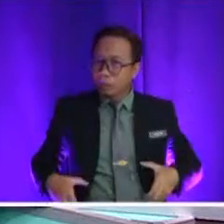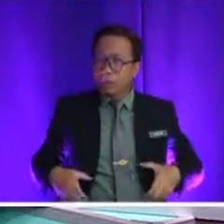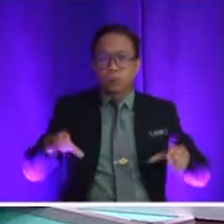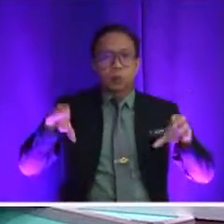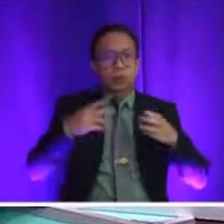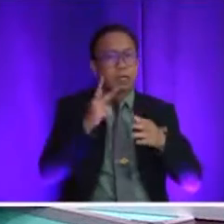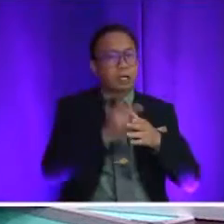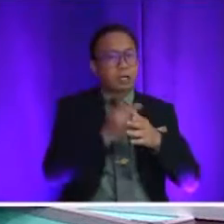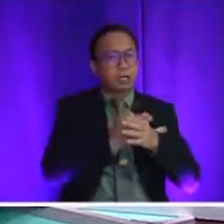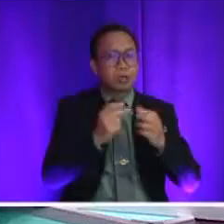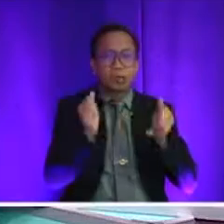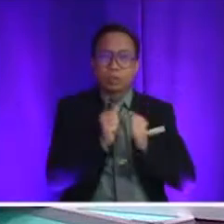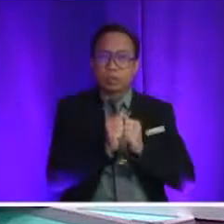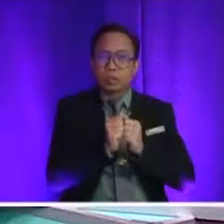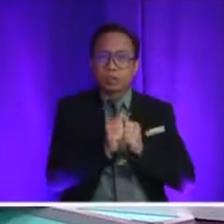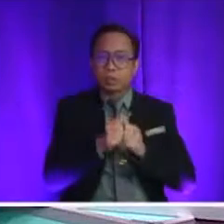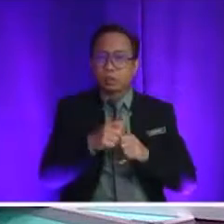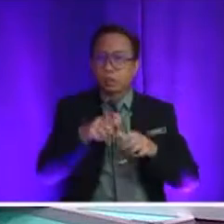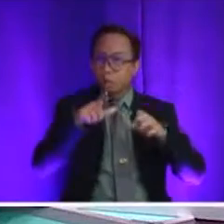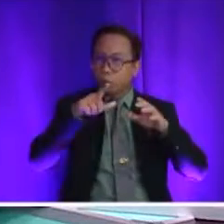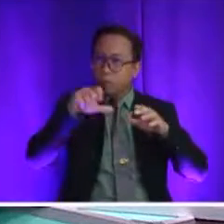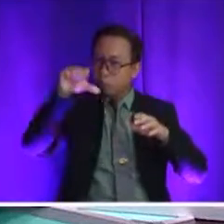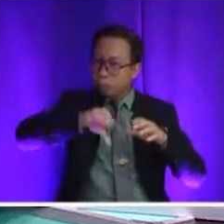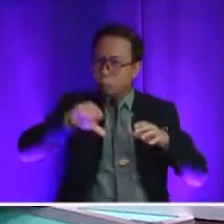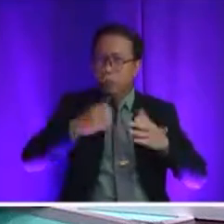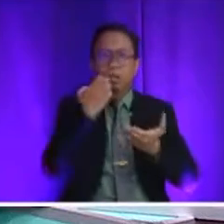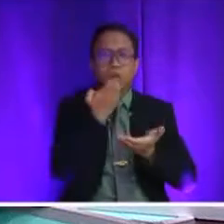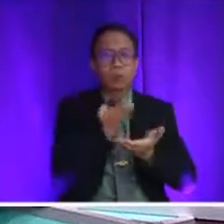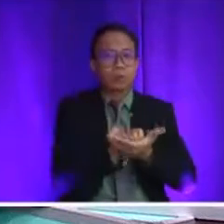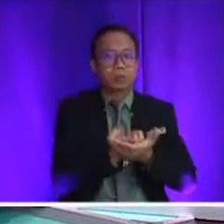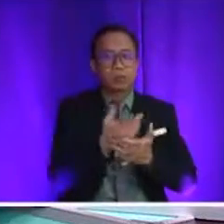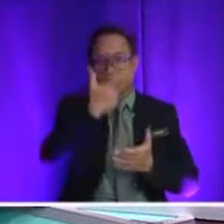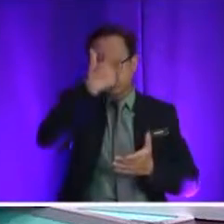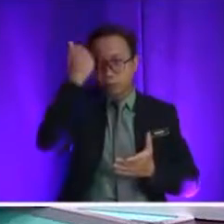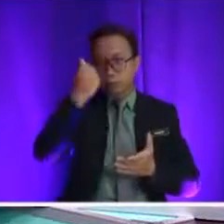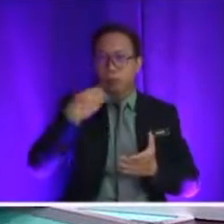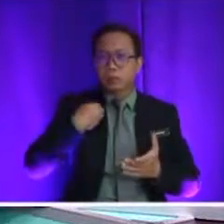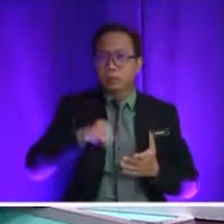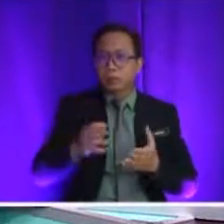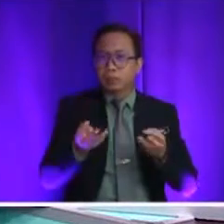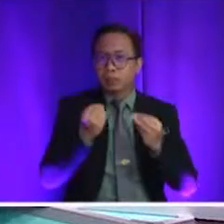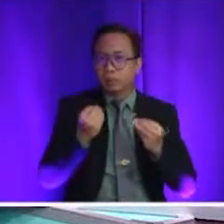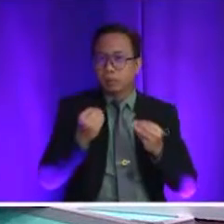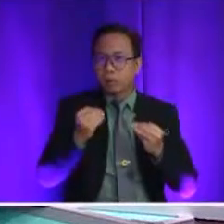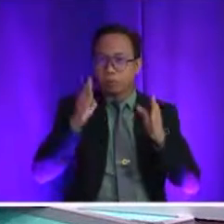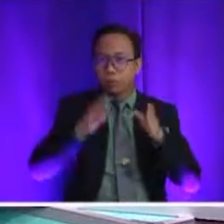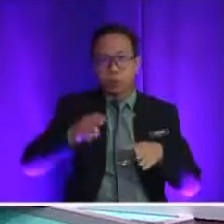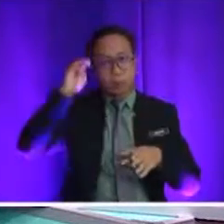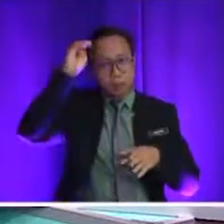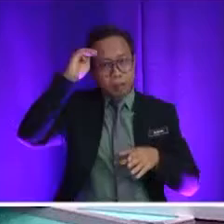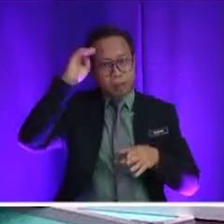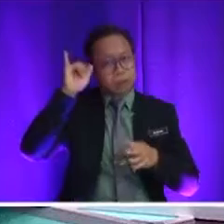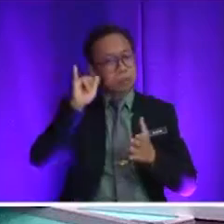kekacauan dengan salah satunya melumpuhkan ekonomi kerana mereka mahukan penduduk Tanah Melayu nih hilang